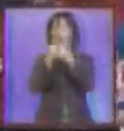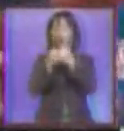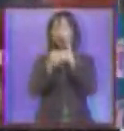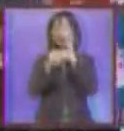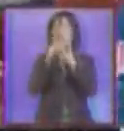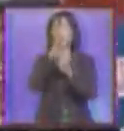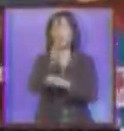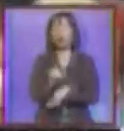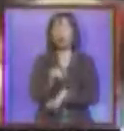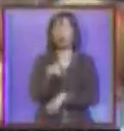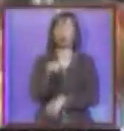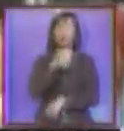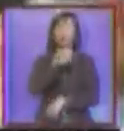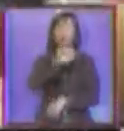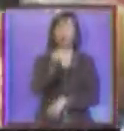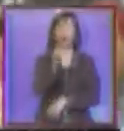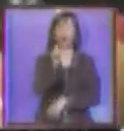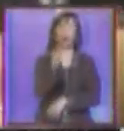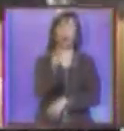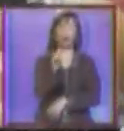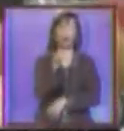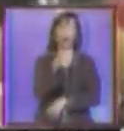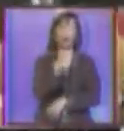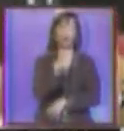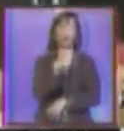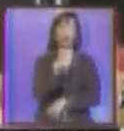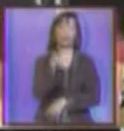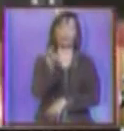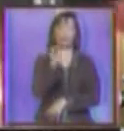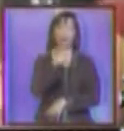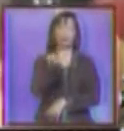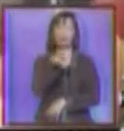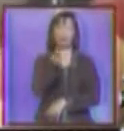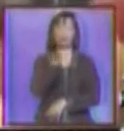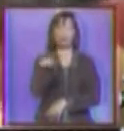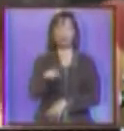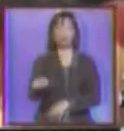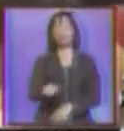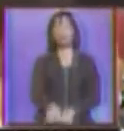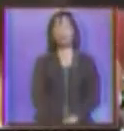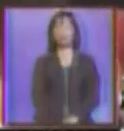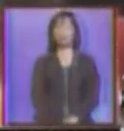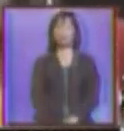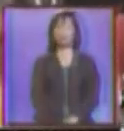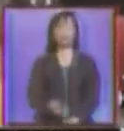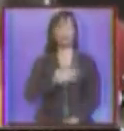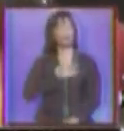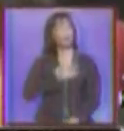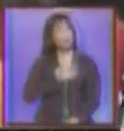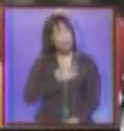Marquez. Masaya tayo dahil lumabas na yung katotohanan at